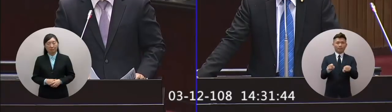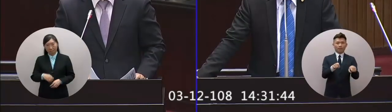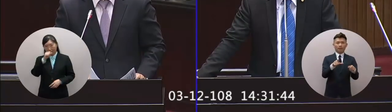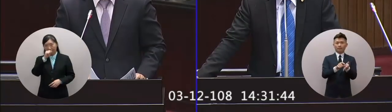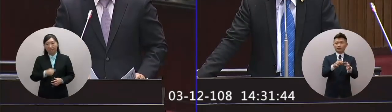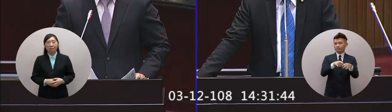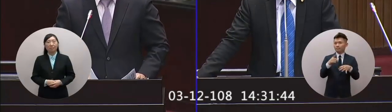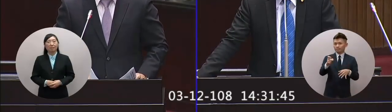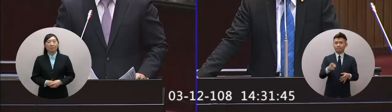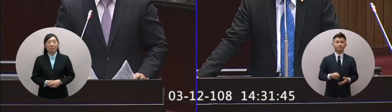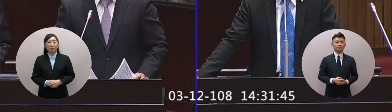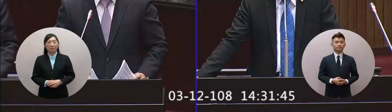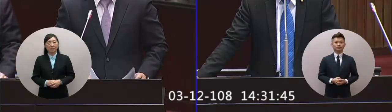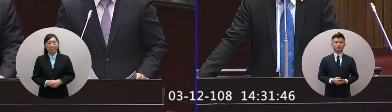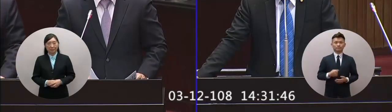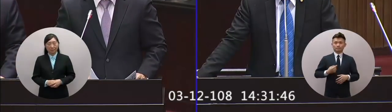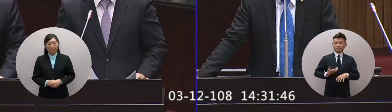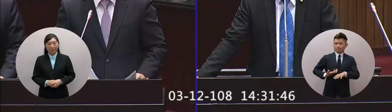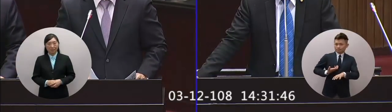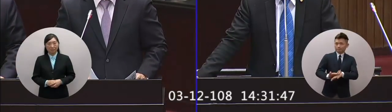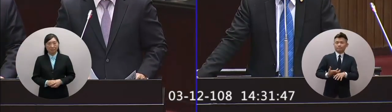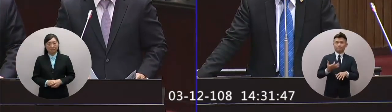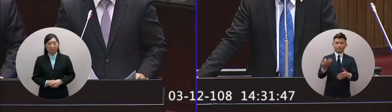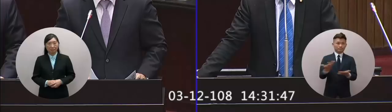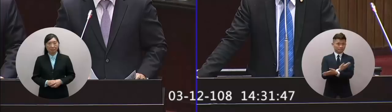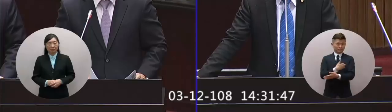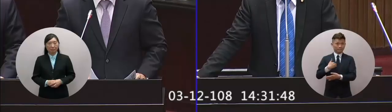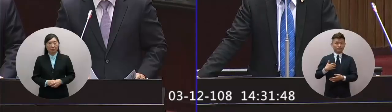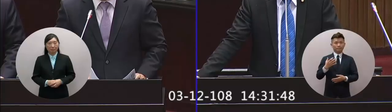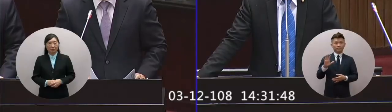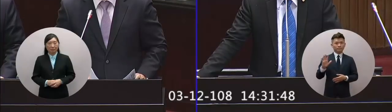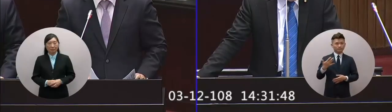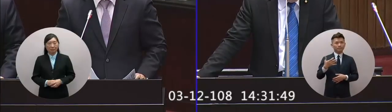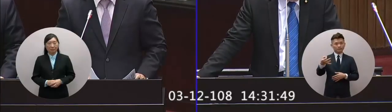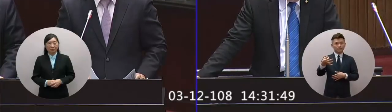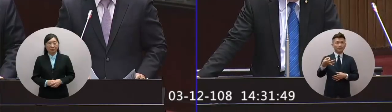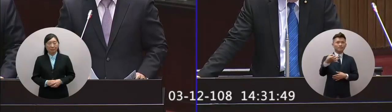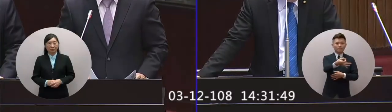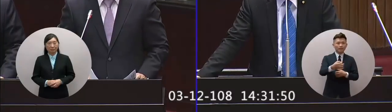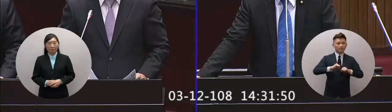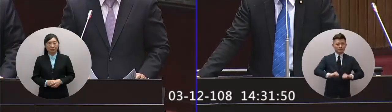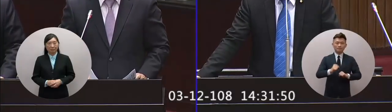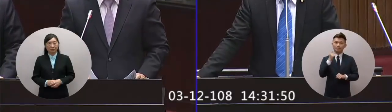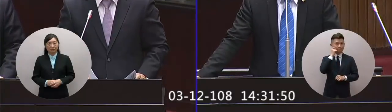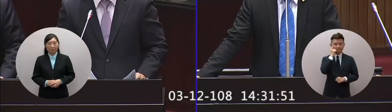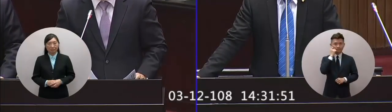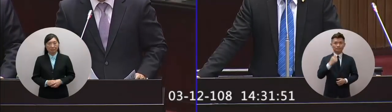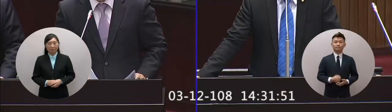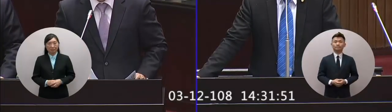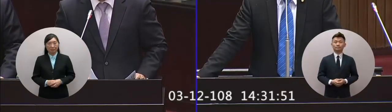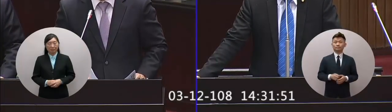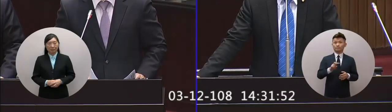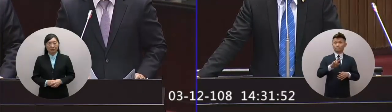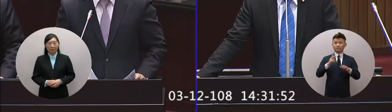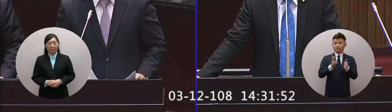好， 这个用生命可以换金钱，但是金钱从来换不到生命。哦，来好，第二块请教吼，铁路